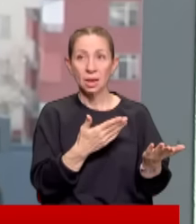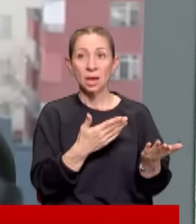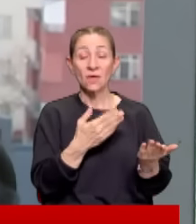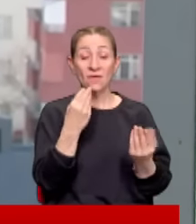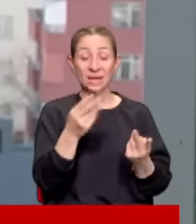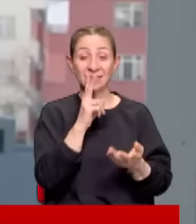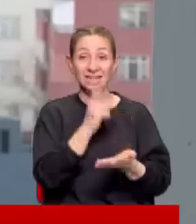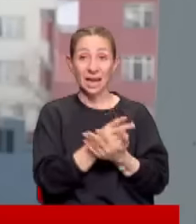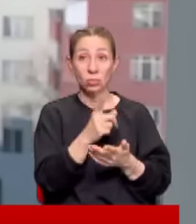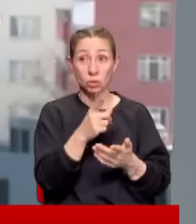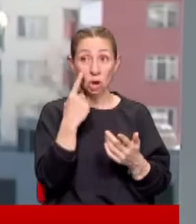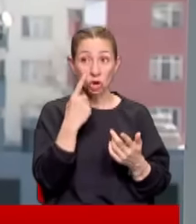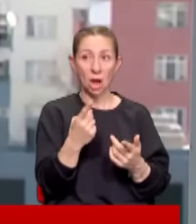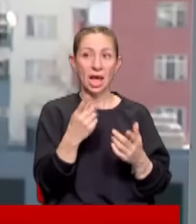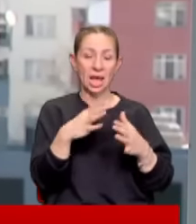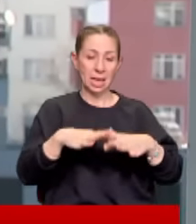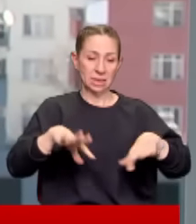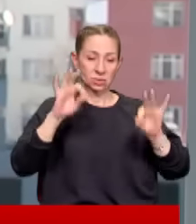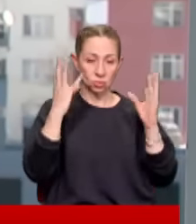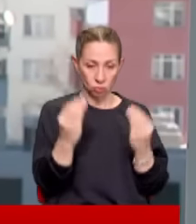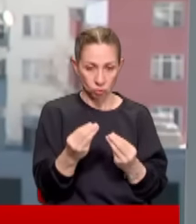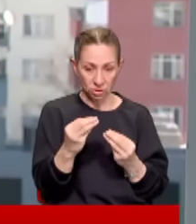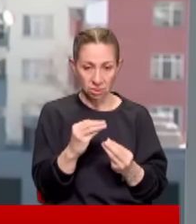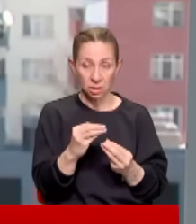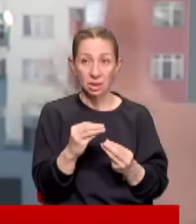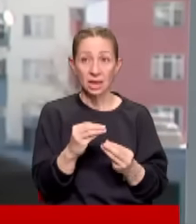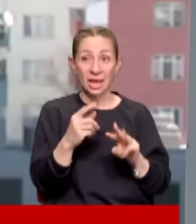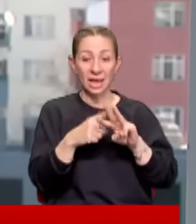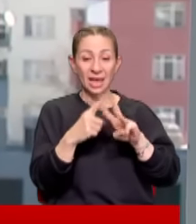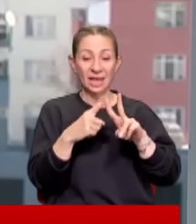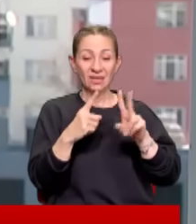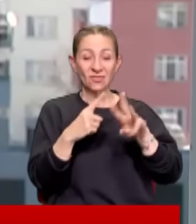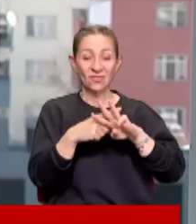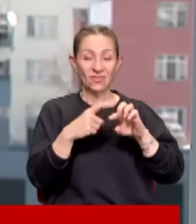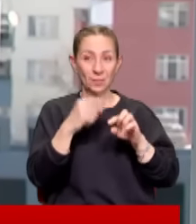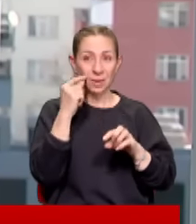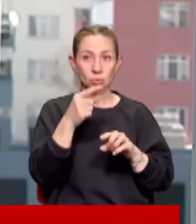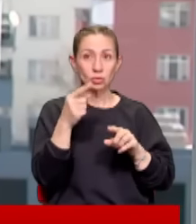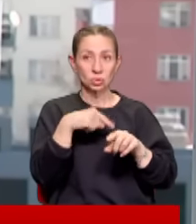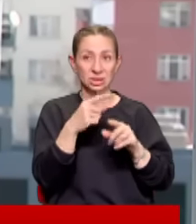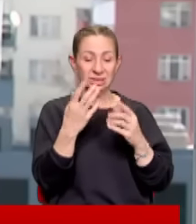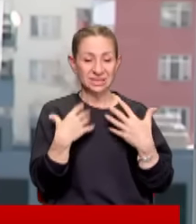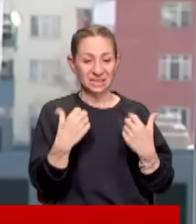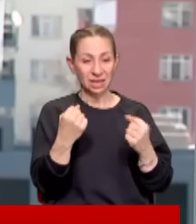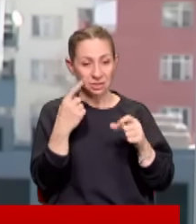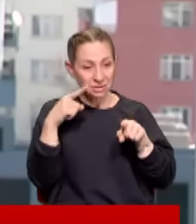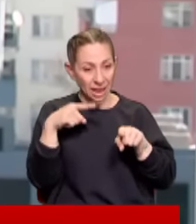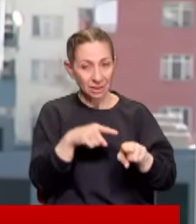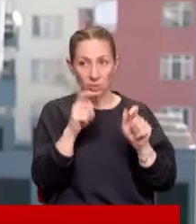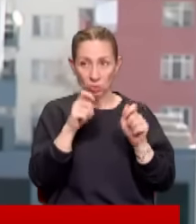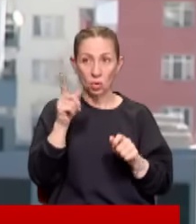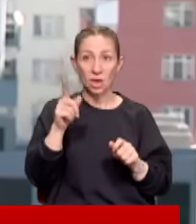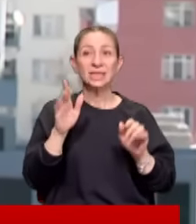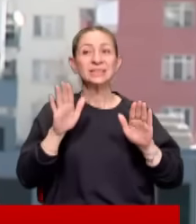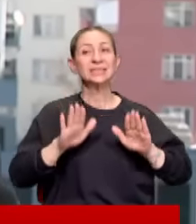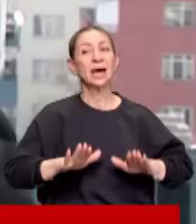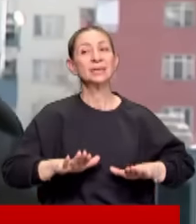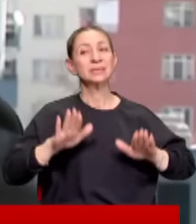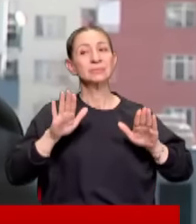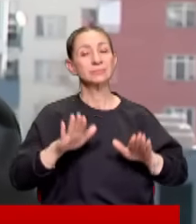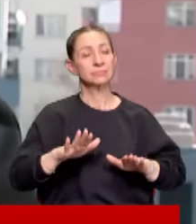Verdiği kararlar buna göre tesis oluşur. Enver Bey de bu süreci çok sağlıklı bir şekilde götürdü. Sakin bir